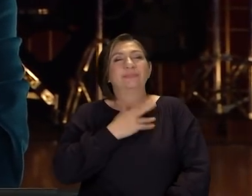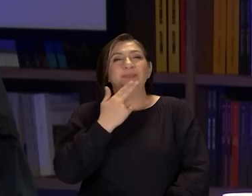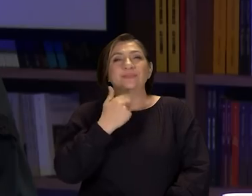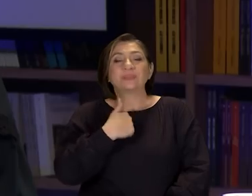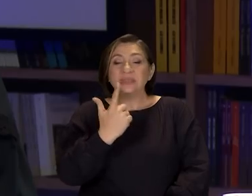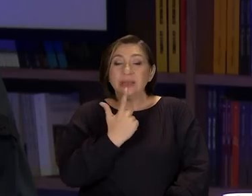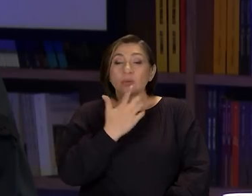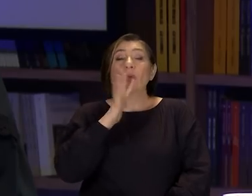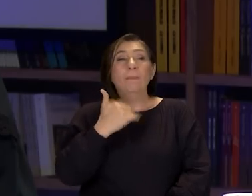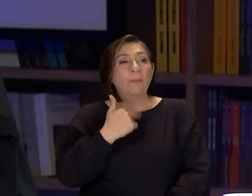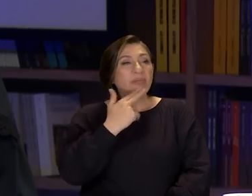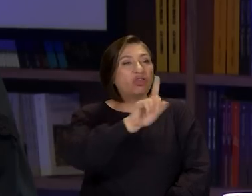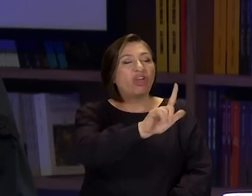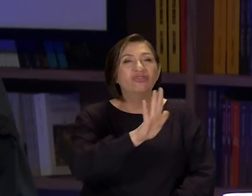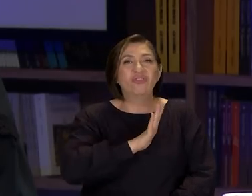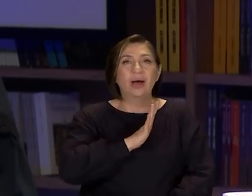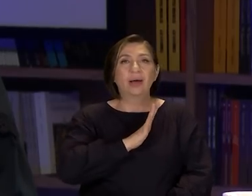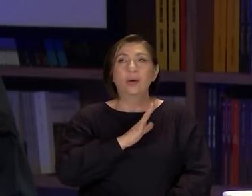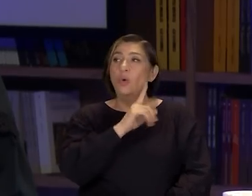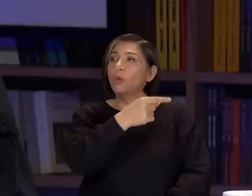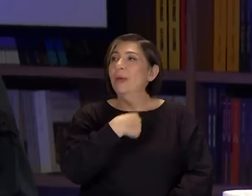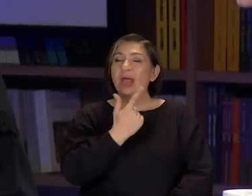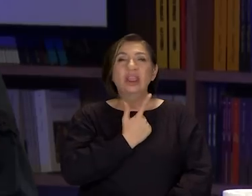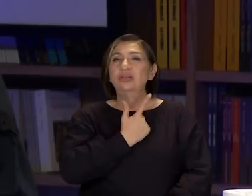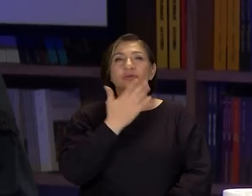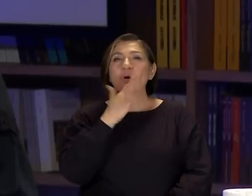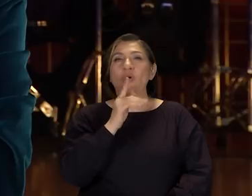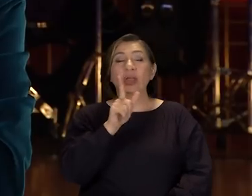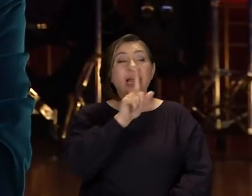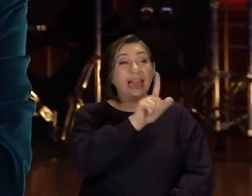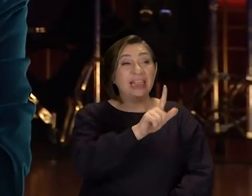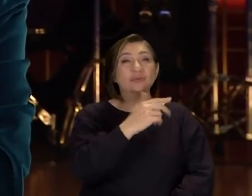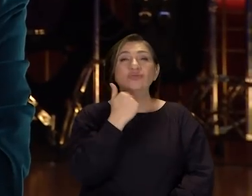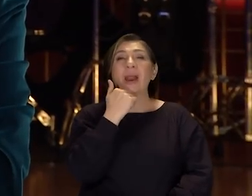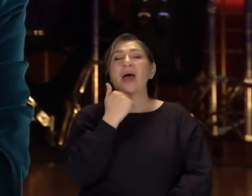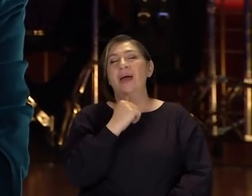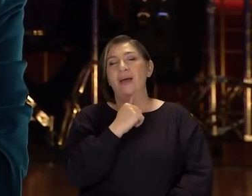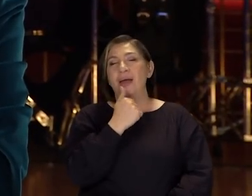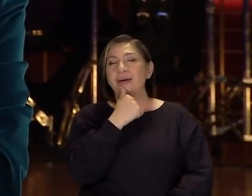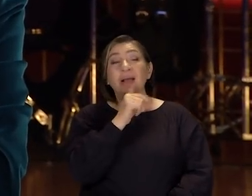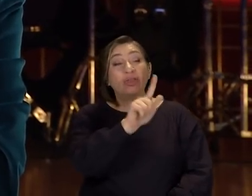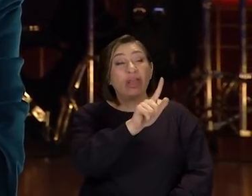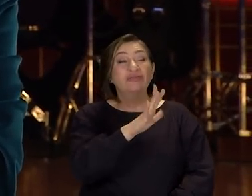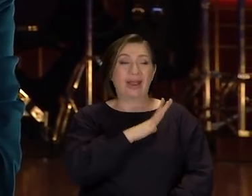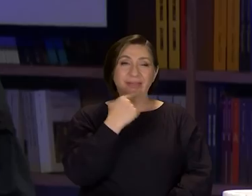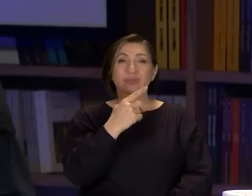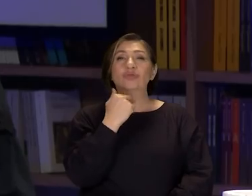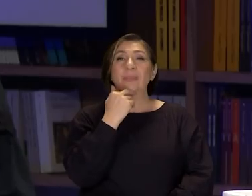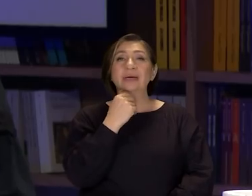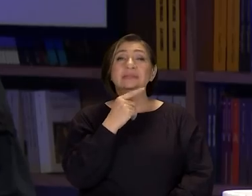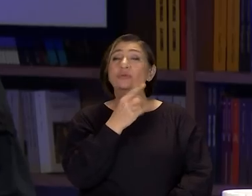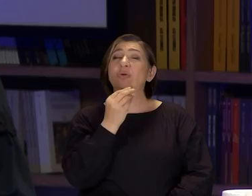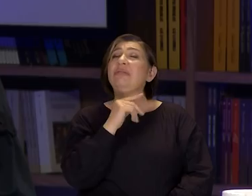bana ihtiyaç duymuyor. Ben kadına ihtiyaç duyuyorum. Onun bana ihtiyacı yok. Onun ihtiyaç duyması numara. Evet. Numara yapıyor. Ah sana